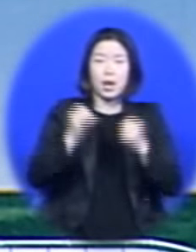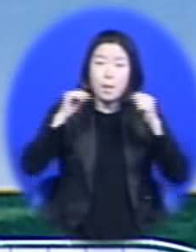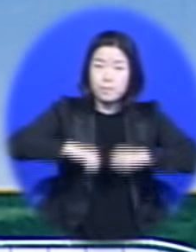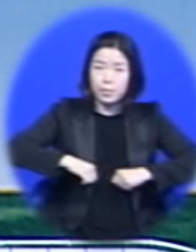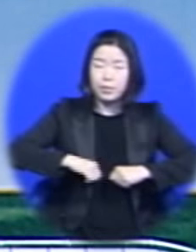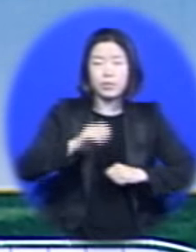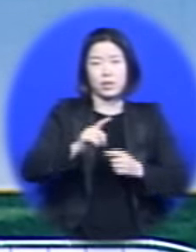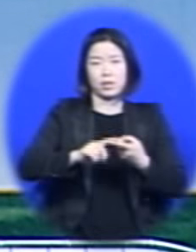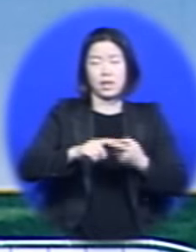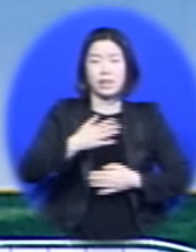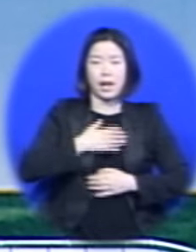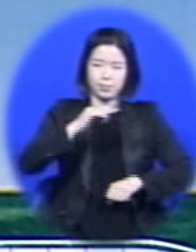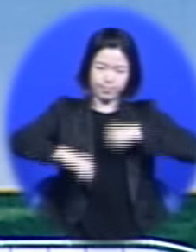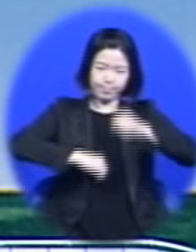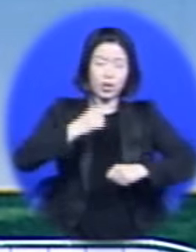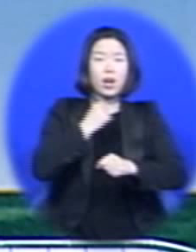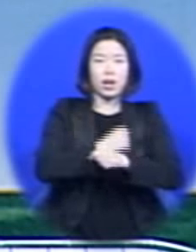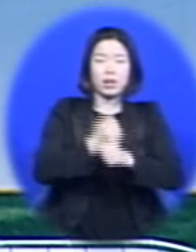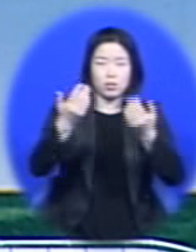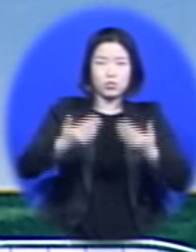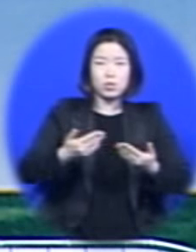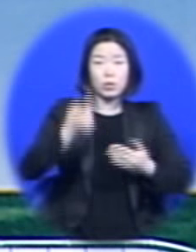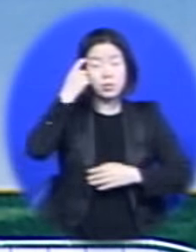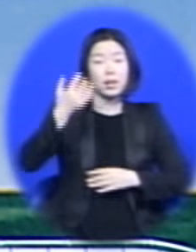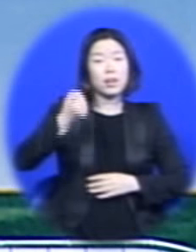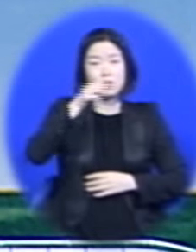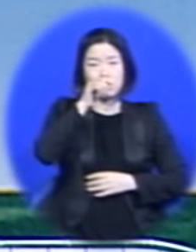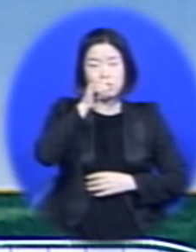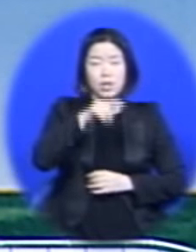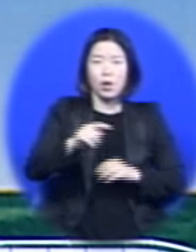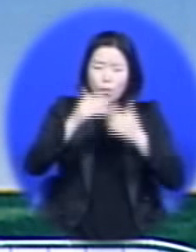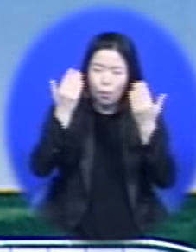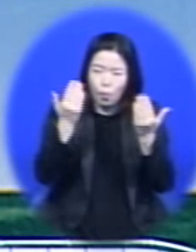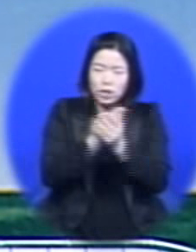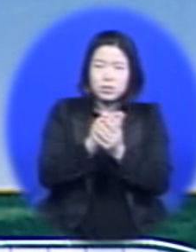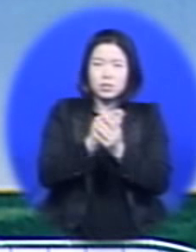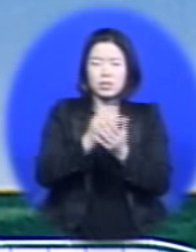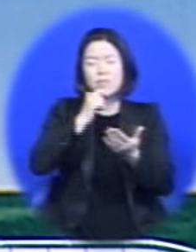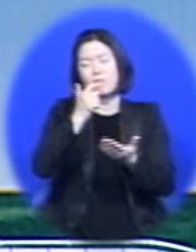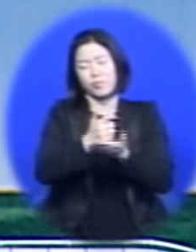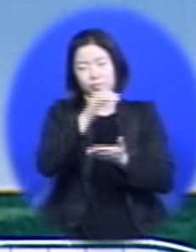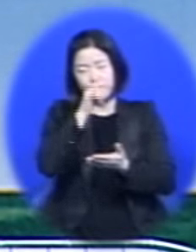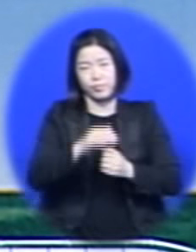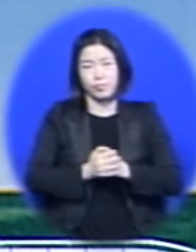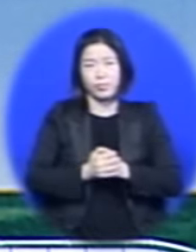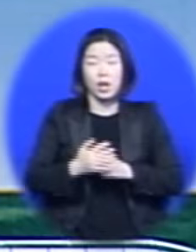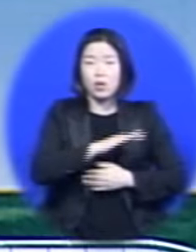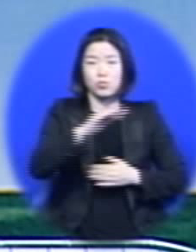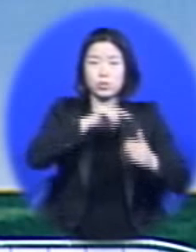불순종은 나를 자유하게 해줄 거라고 생각합니다. 여러분, 이건 완전히 속은 것입니다. 우리